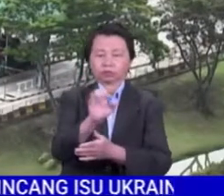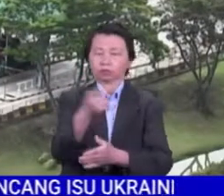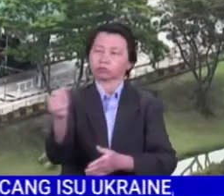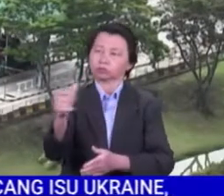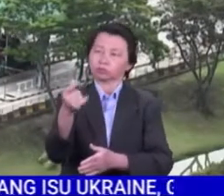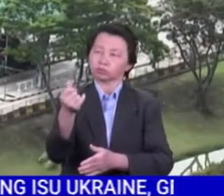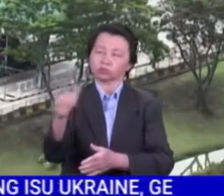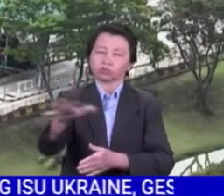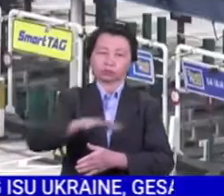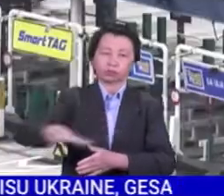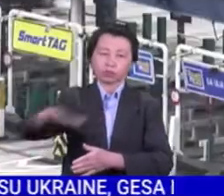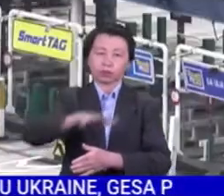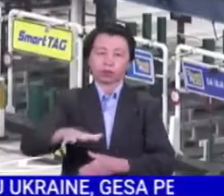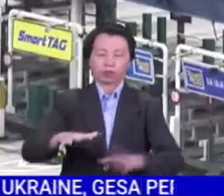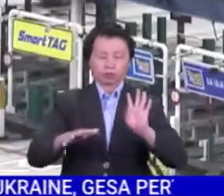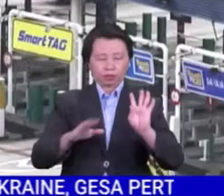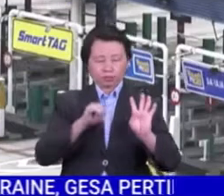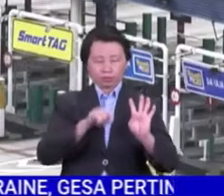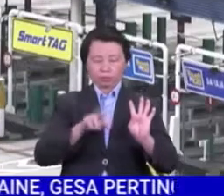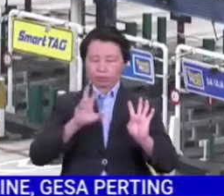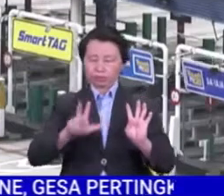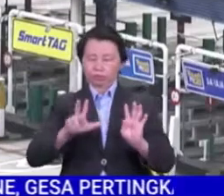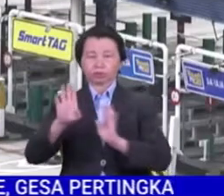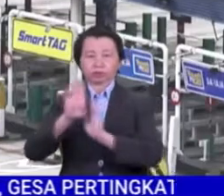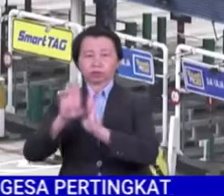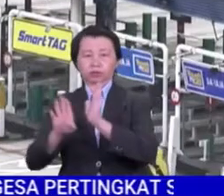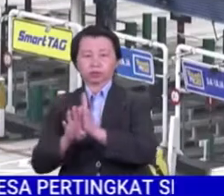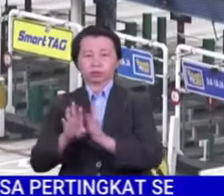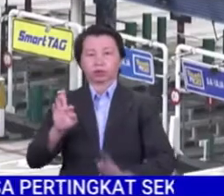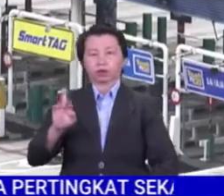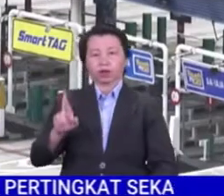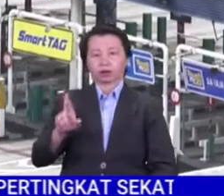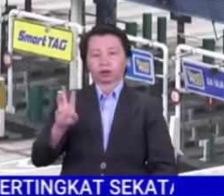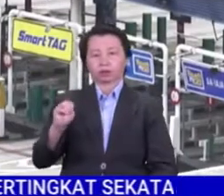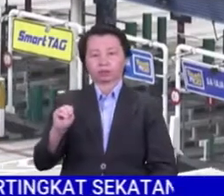sekurang-kurangnya r.3 bilion